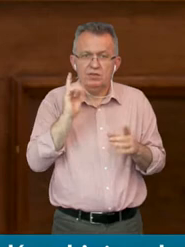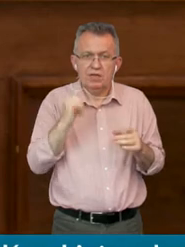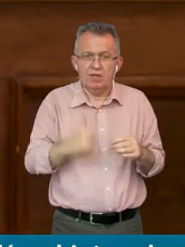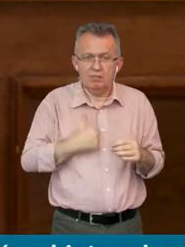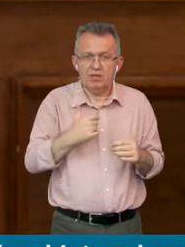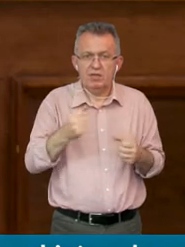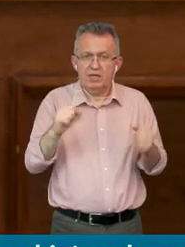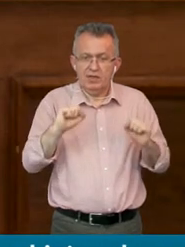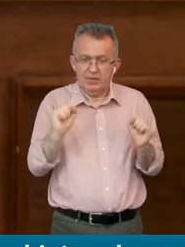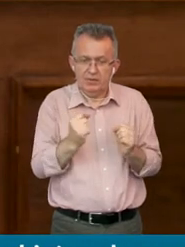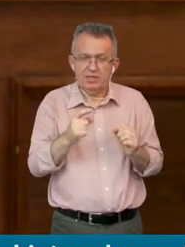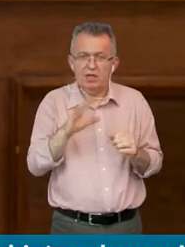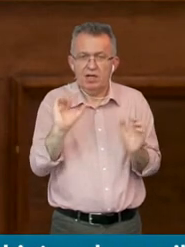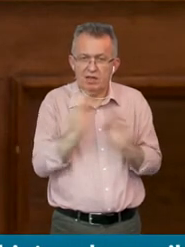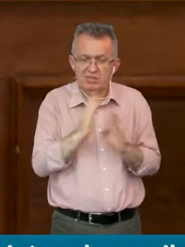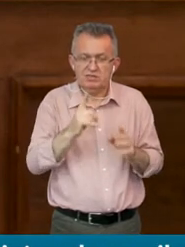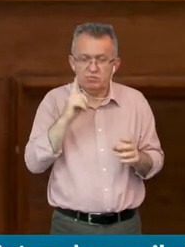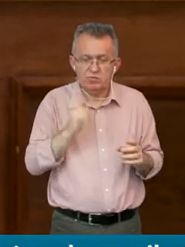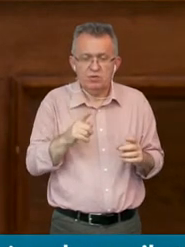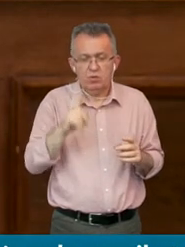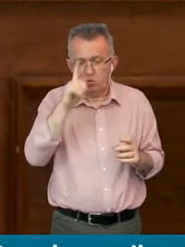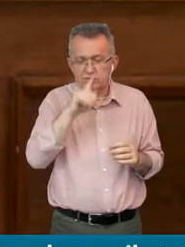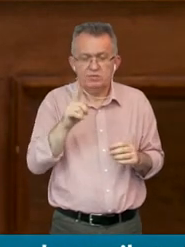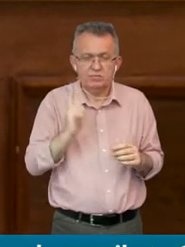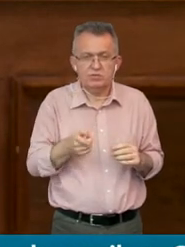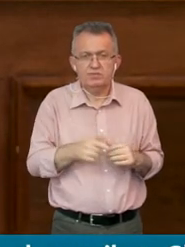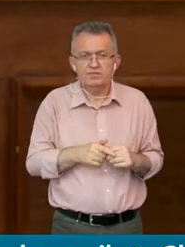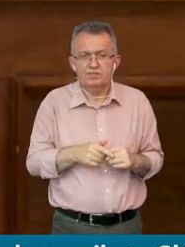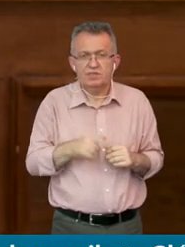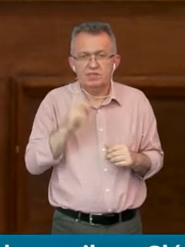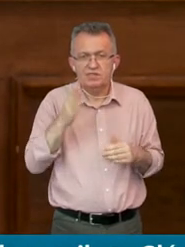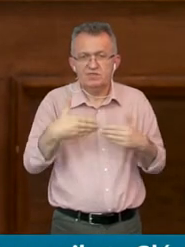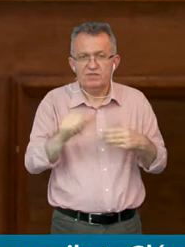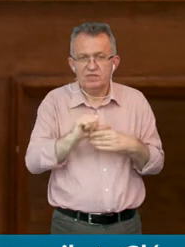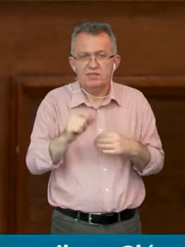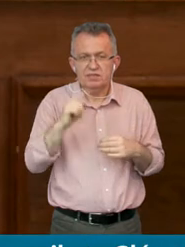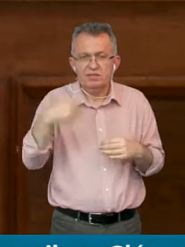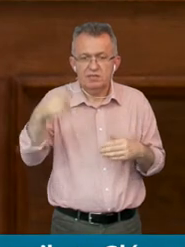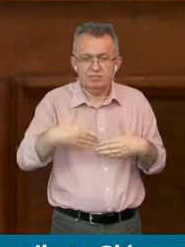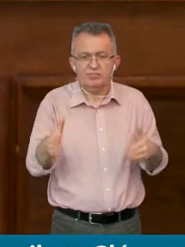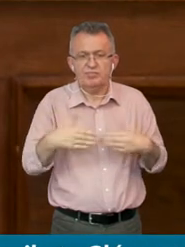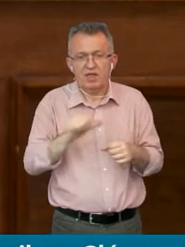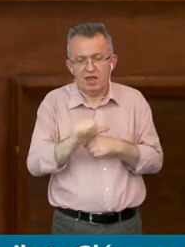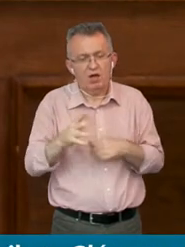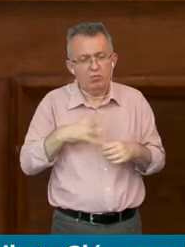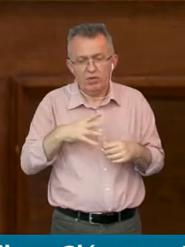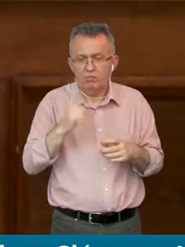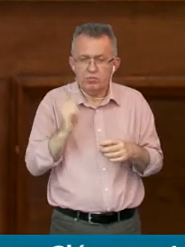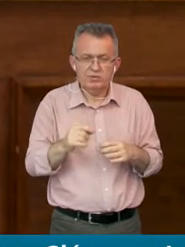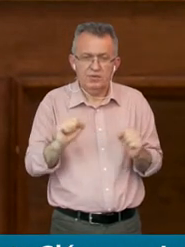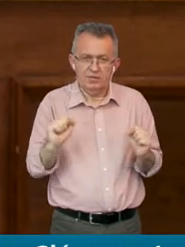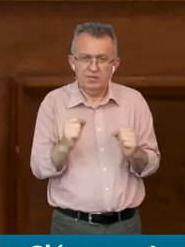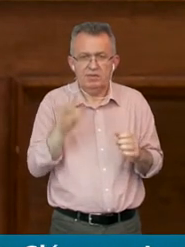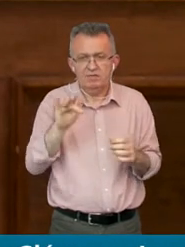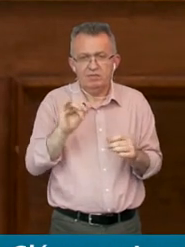autobus posiada klimatyzację, o komfort termiczny pasażerów. Mimo że te drzwi są otwierane na przystankach i tak dalej, powinniśmy